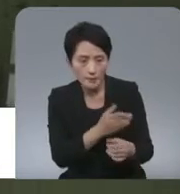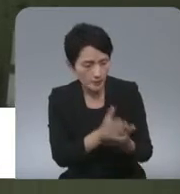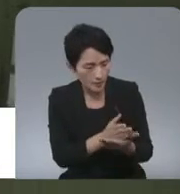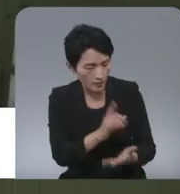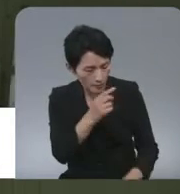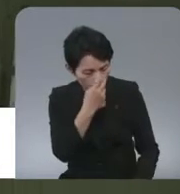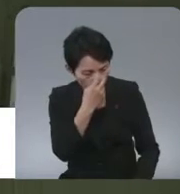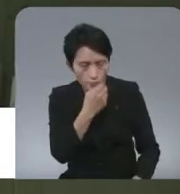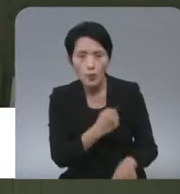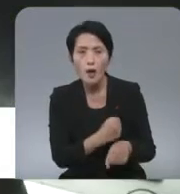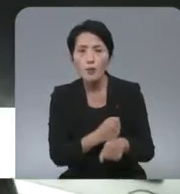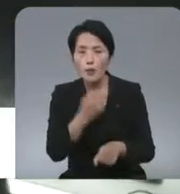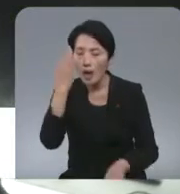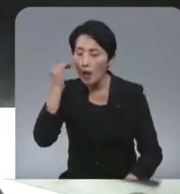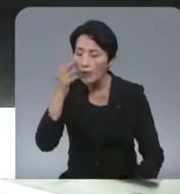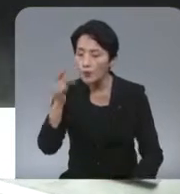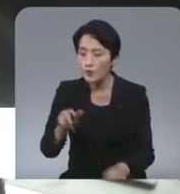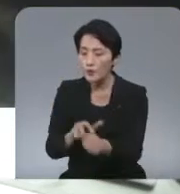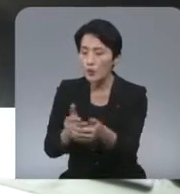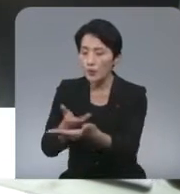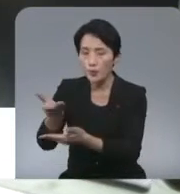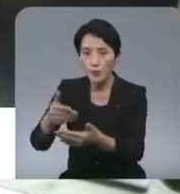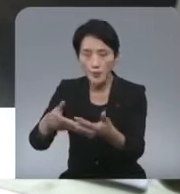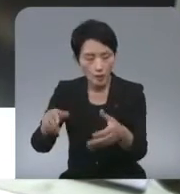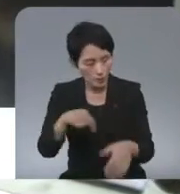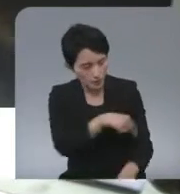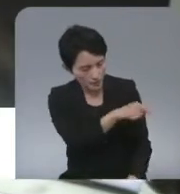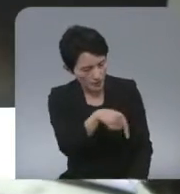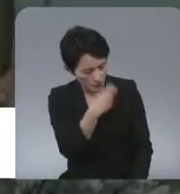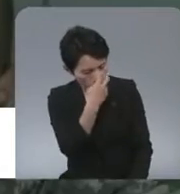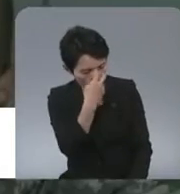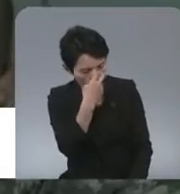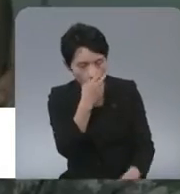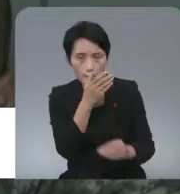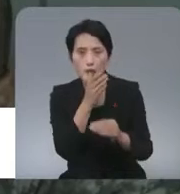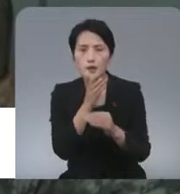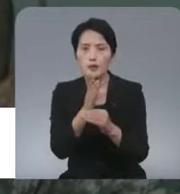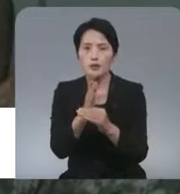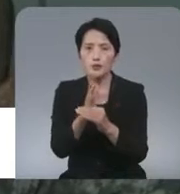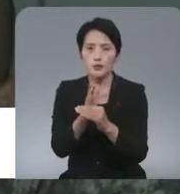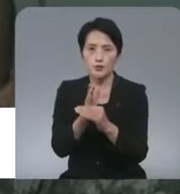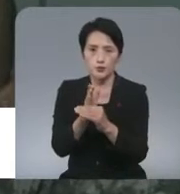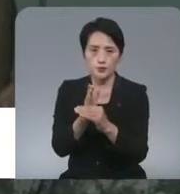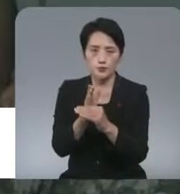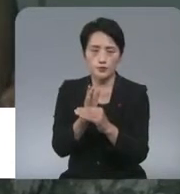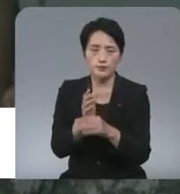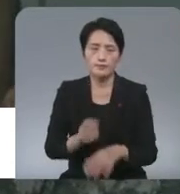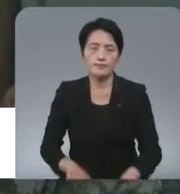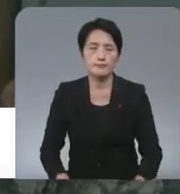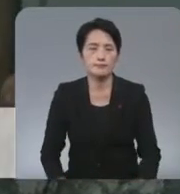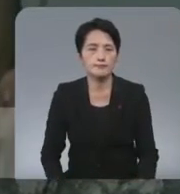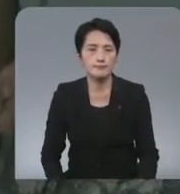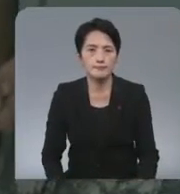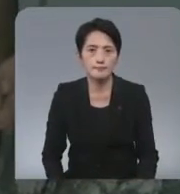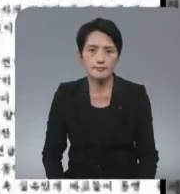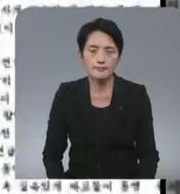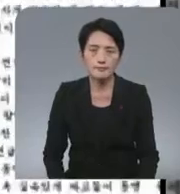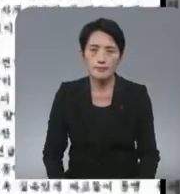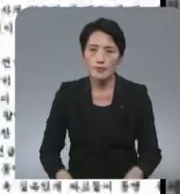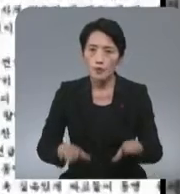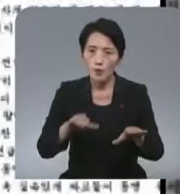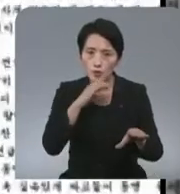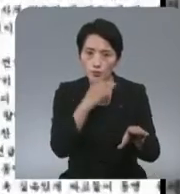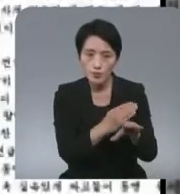полета составила около десяти махов следовательно пхеньян улучшила характеристики ракеты вдвое увеличив скорость по